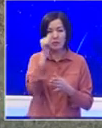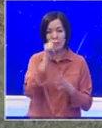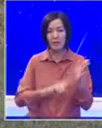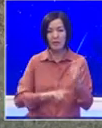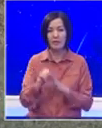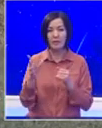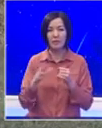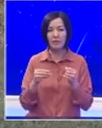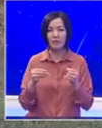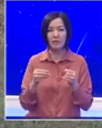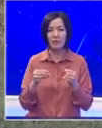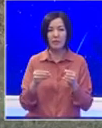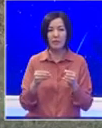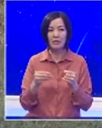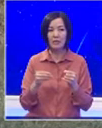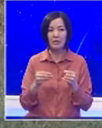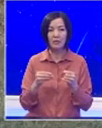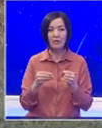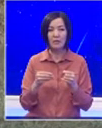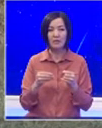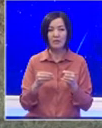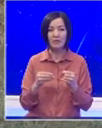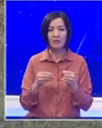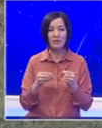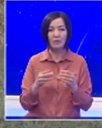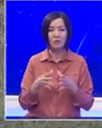егістік алқабын жырту жұмыстары енді